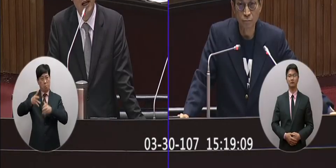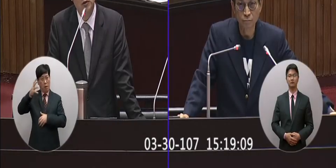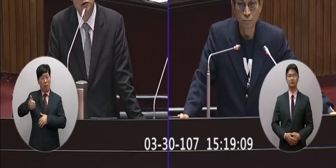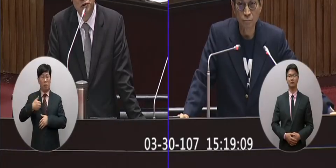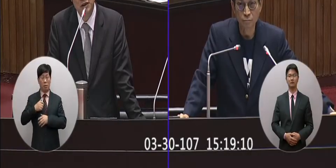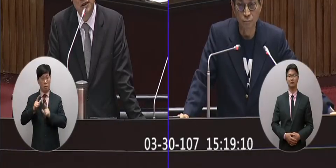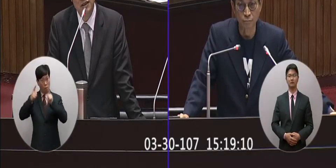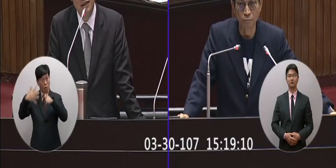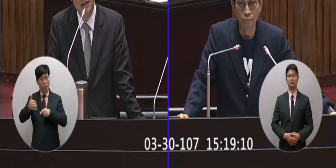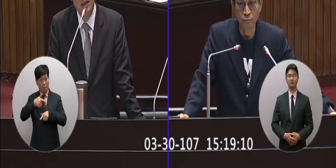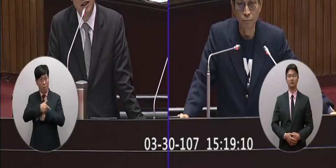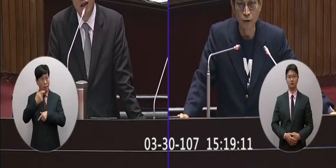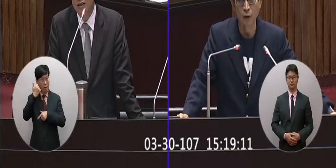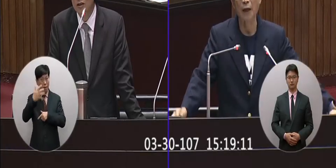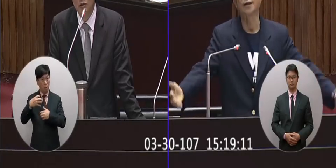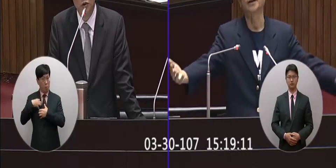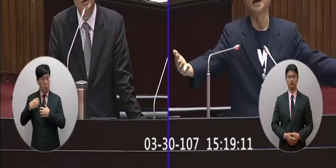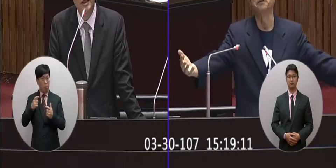东海南海扩军，